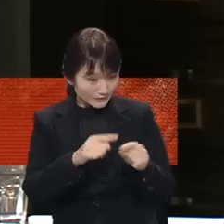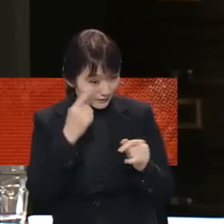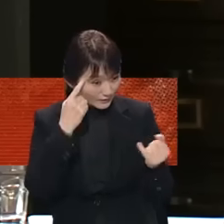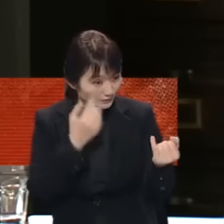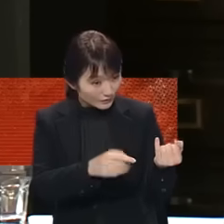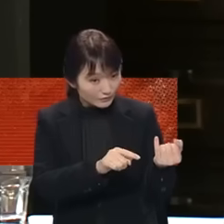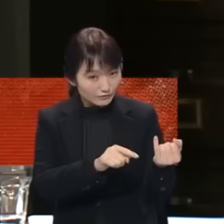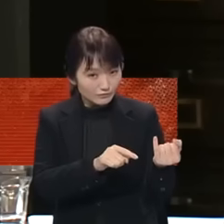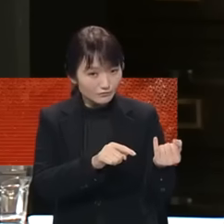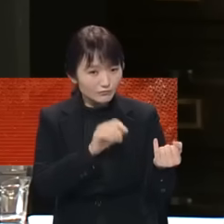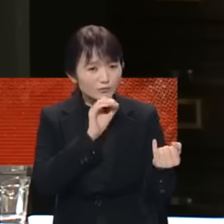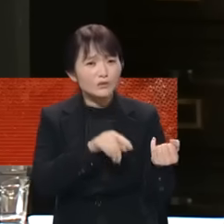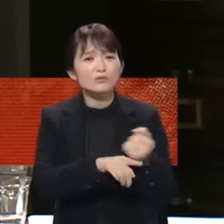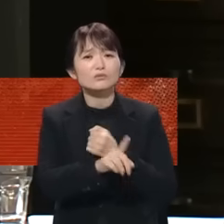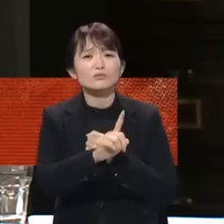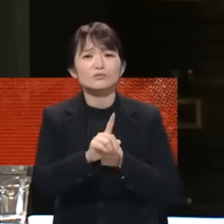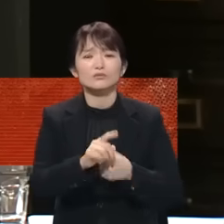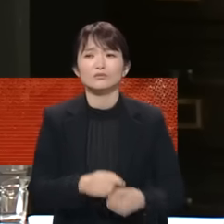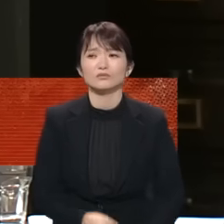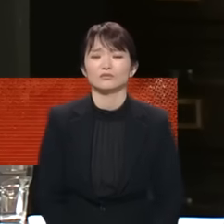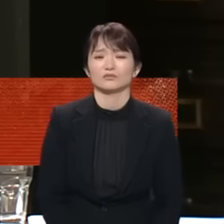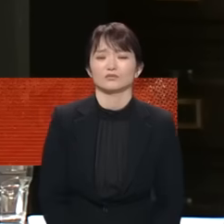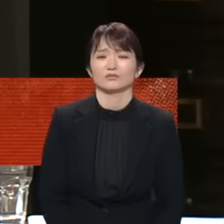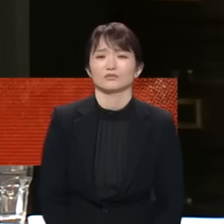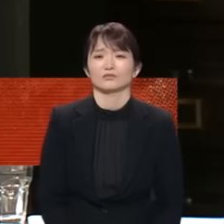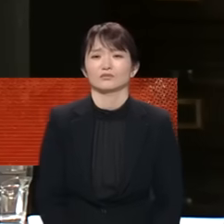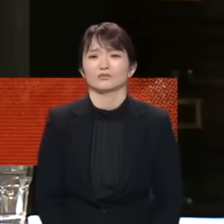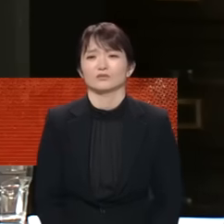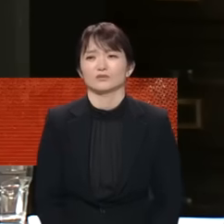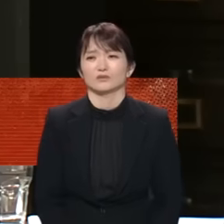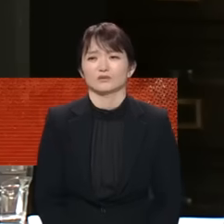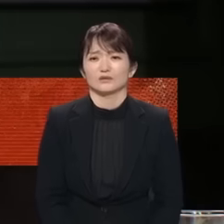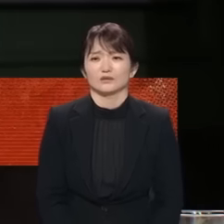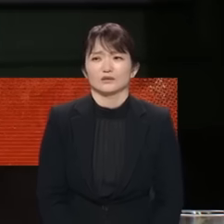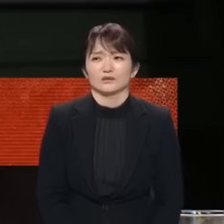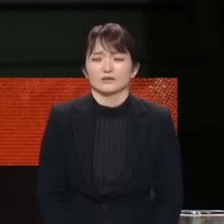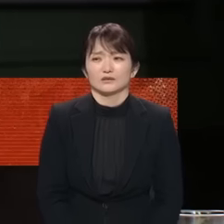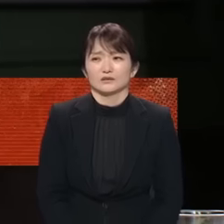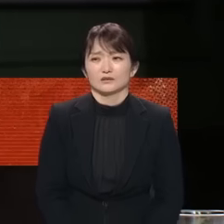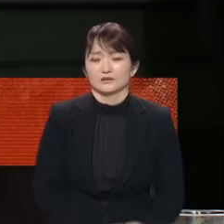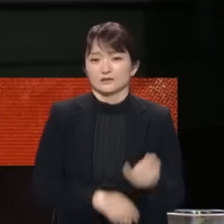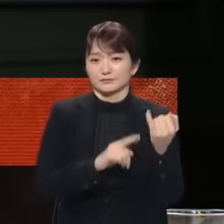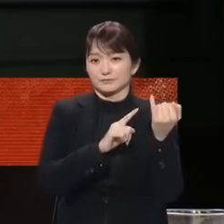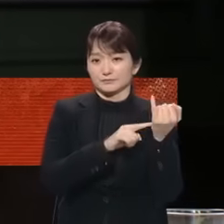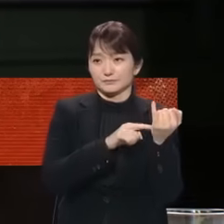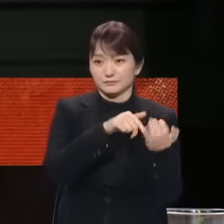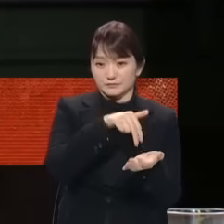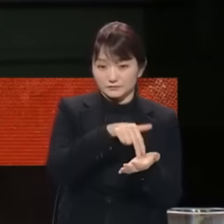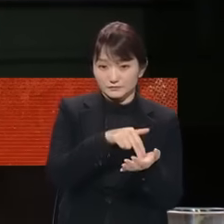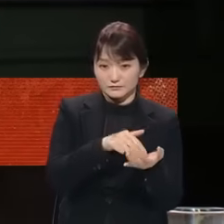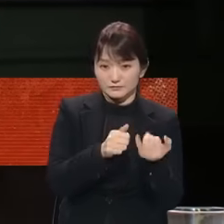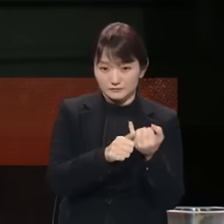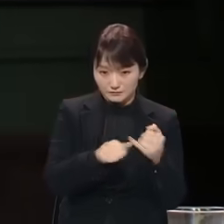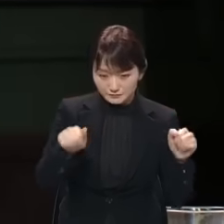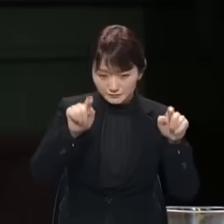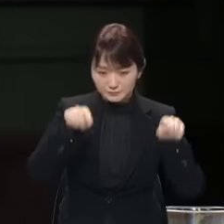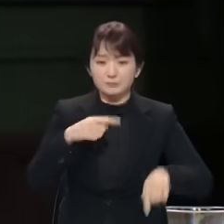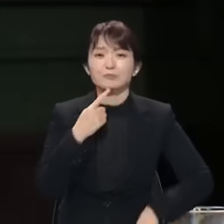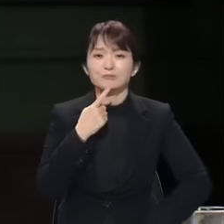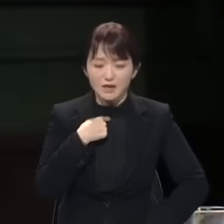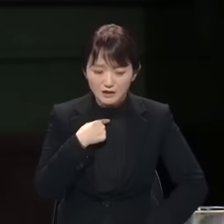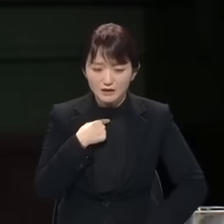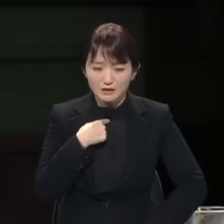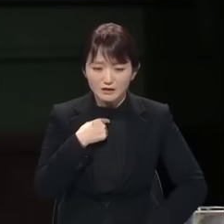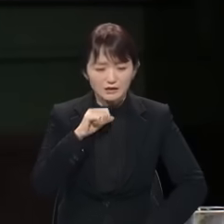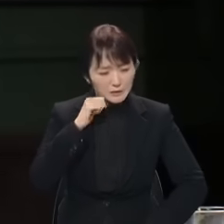했다는데 그런 소리 뭐 하려고 하셨어 이럴 거면 그런데 이런 일 겪고도 어쨌든 제보자도 한번에 이혼 경험이 있고 또 어렵게 결심해서